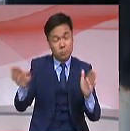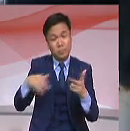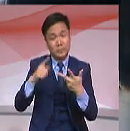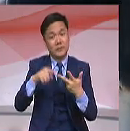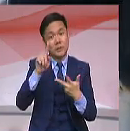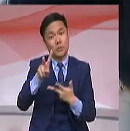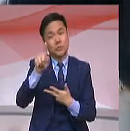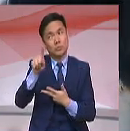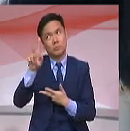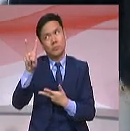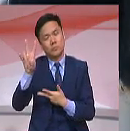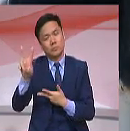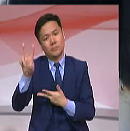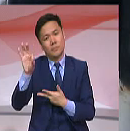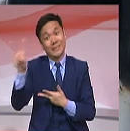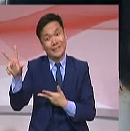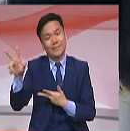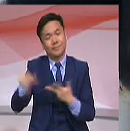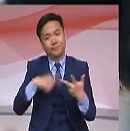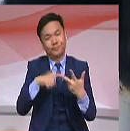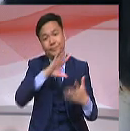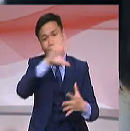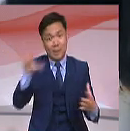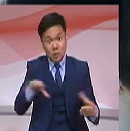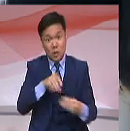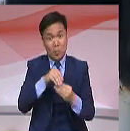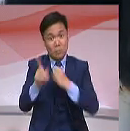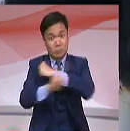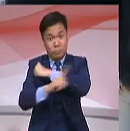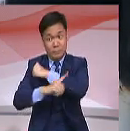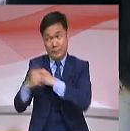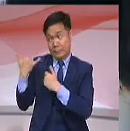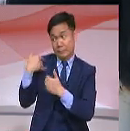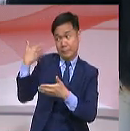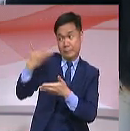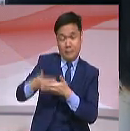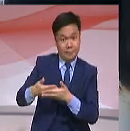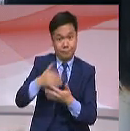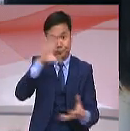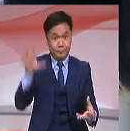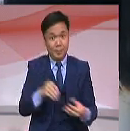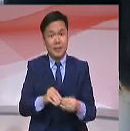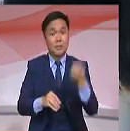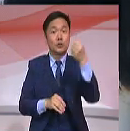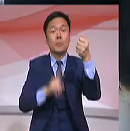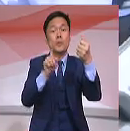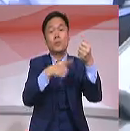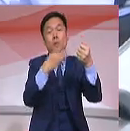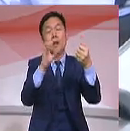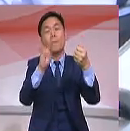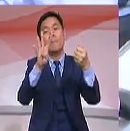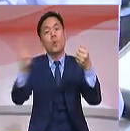7,163. Jumlah keseluruhan sehingga semalam adalah sebanyak 10,440.